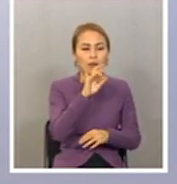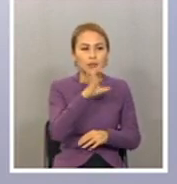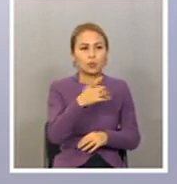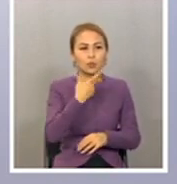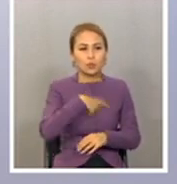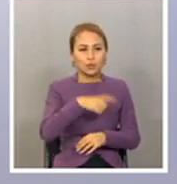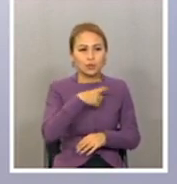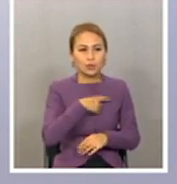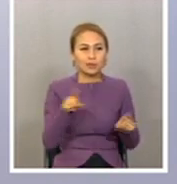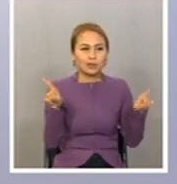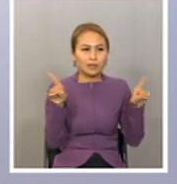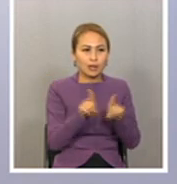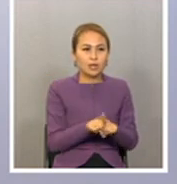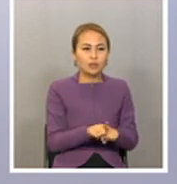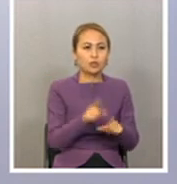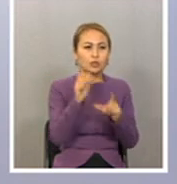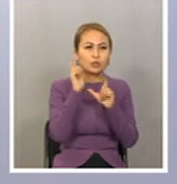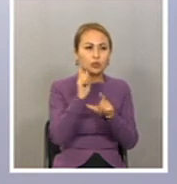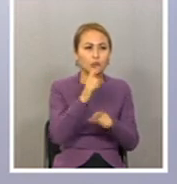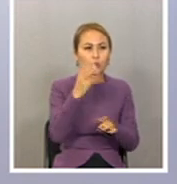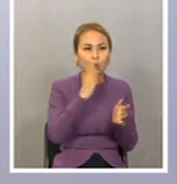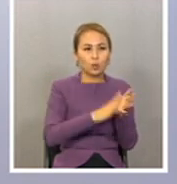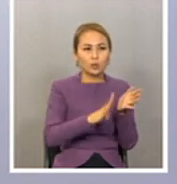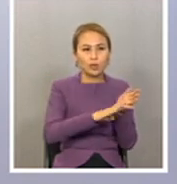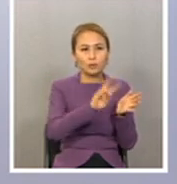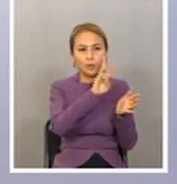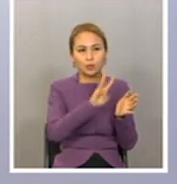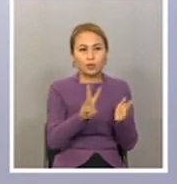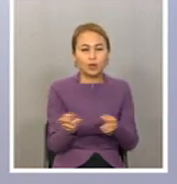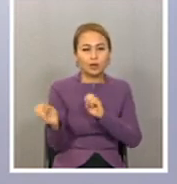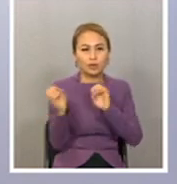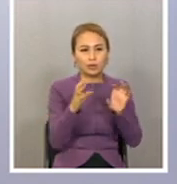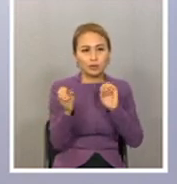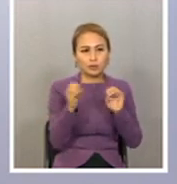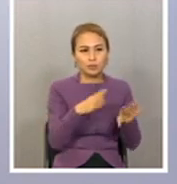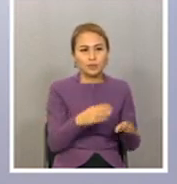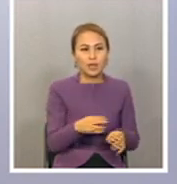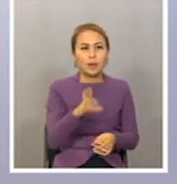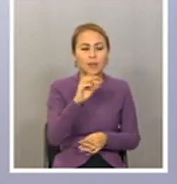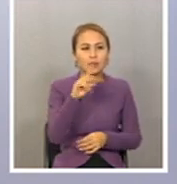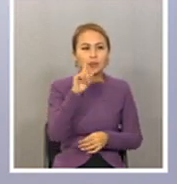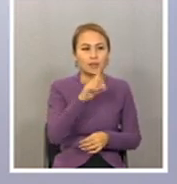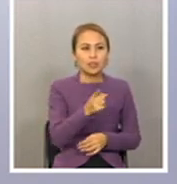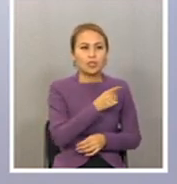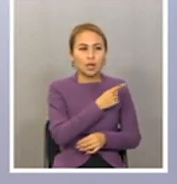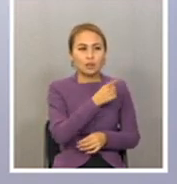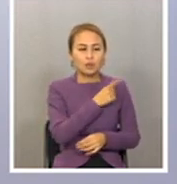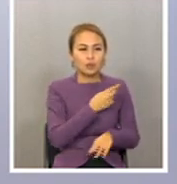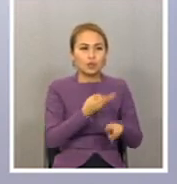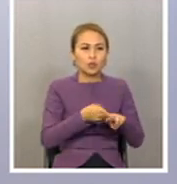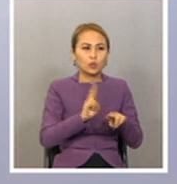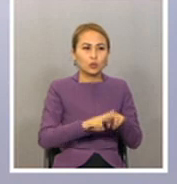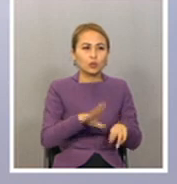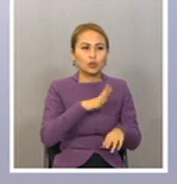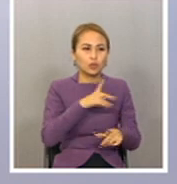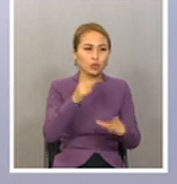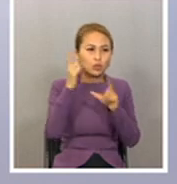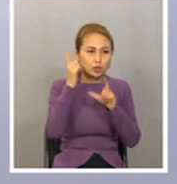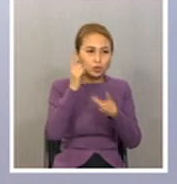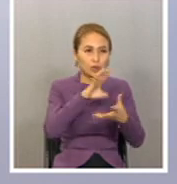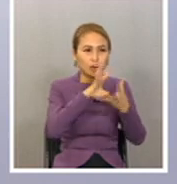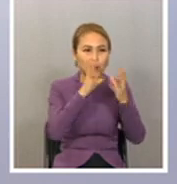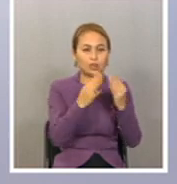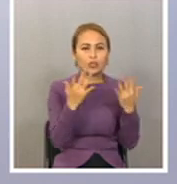өзі дәл сол жүкті 90 минутта артады. Бекзат жалғыз өзі сол жүкті қанша